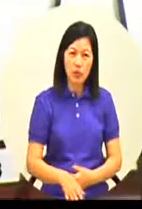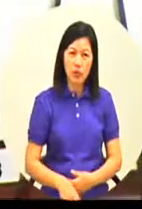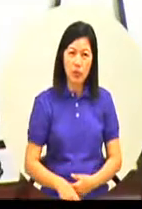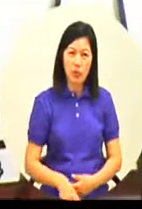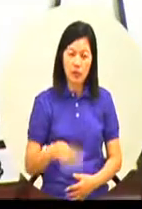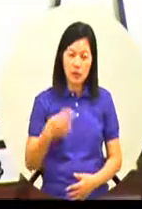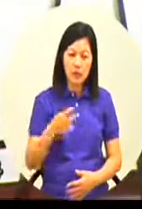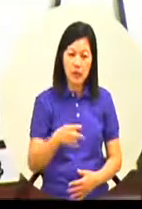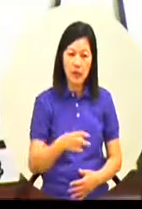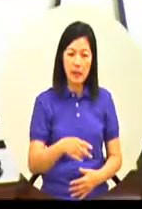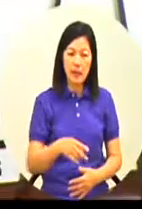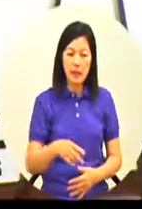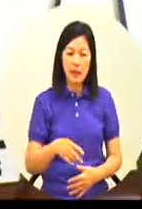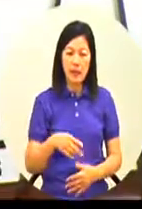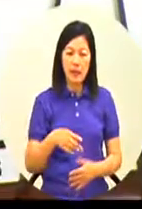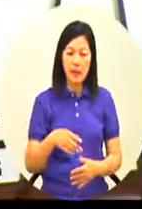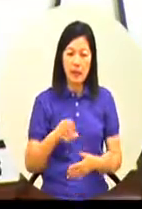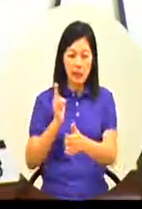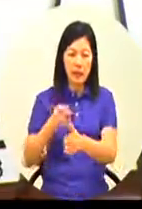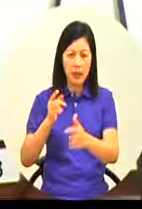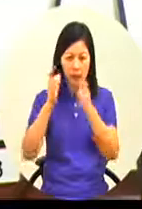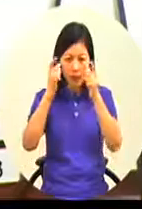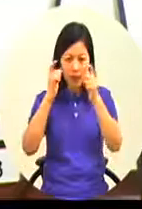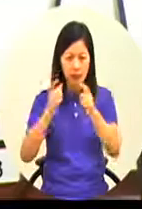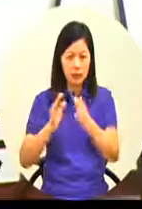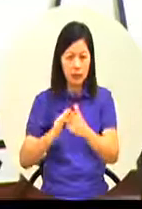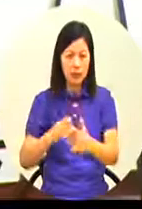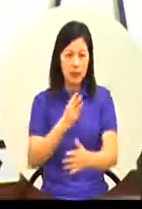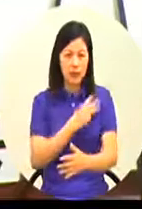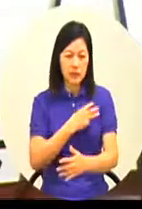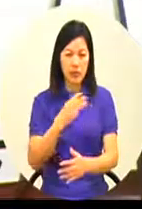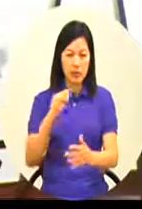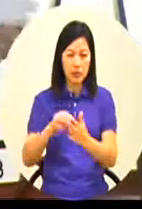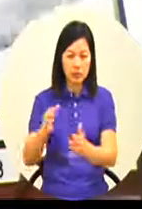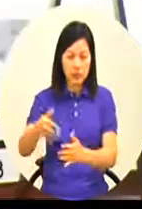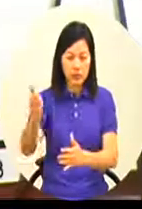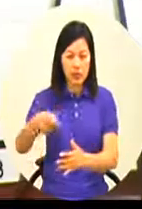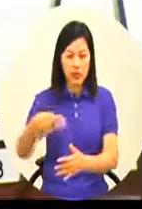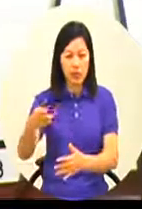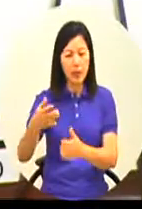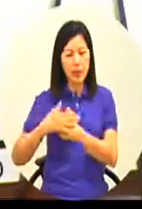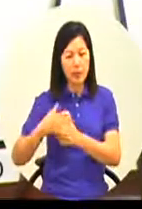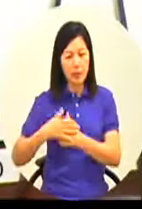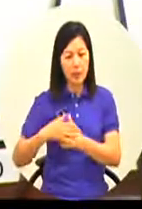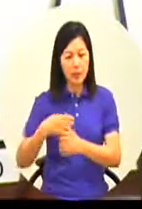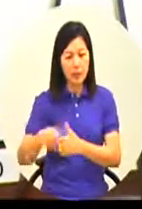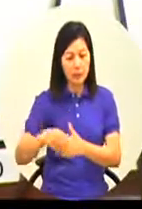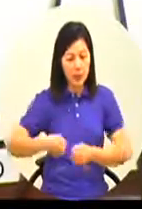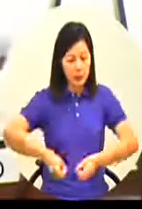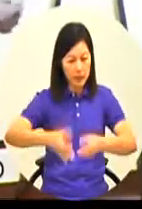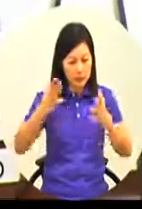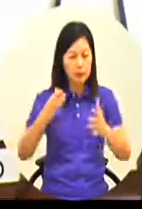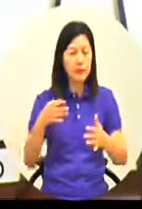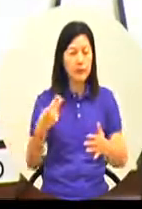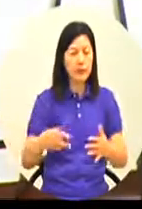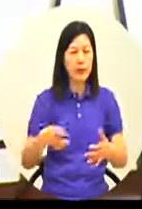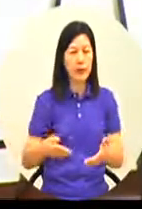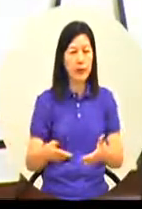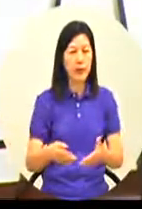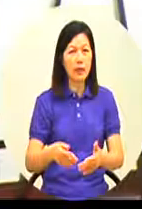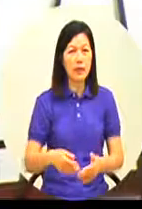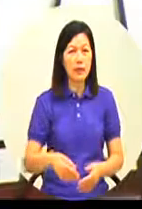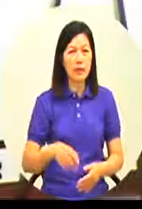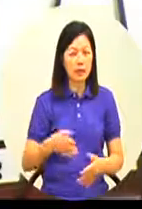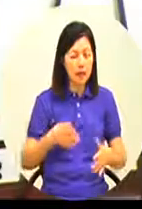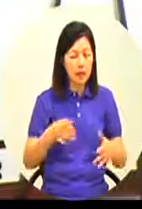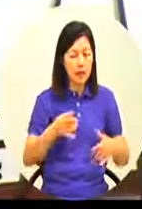要我们这个高雄市，你要赵阿伯赵局长，你要来帮我们重盖一个对使馆啊，不然你要开辟这条道